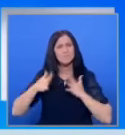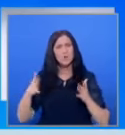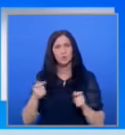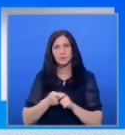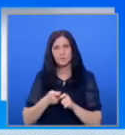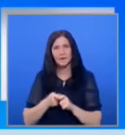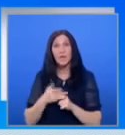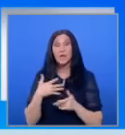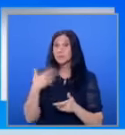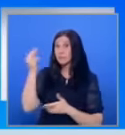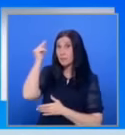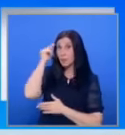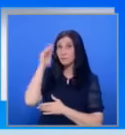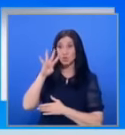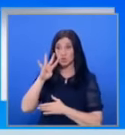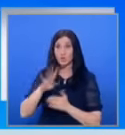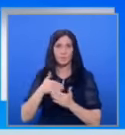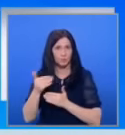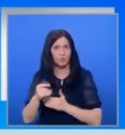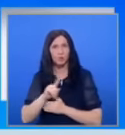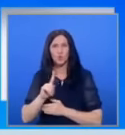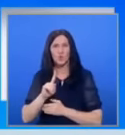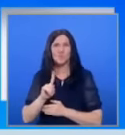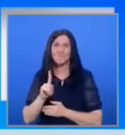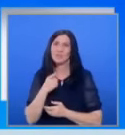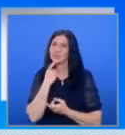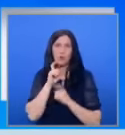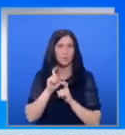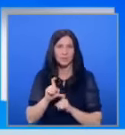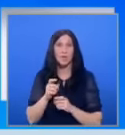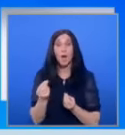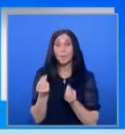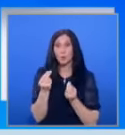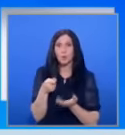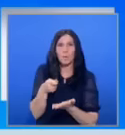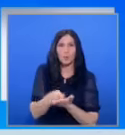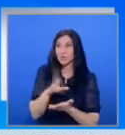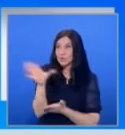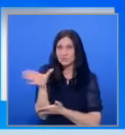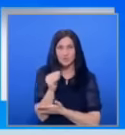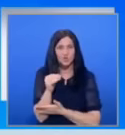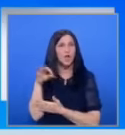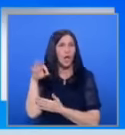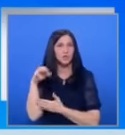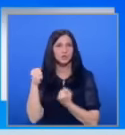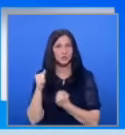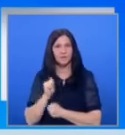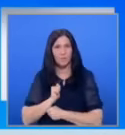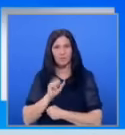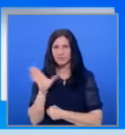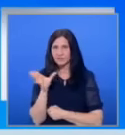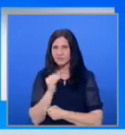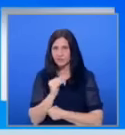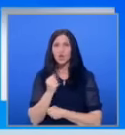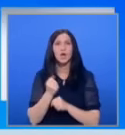прави. Искам да помните 4 приоритета, които не подлежат на коментар. По-добро заплащане за всички, качествено здравеопазване за